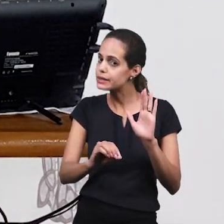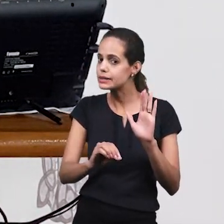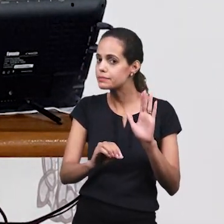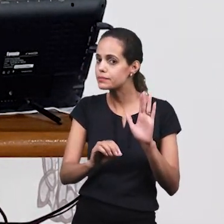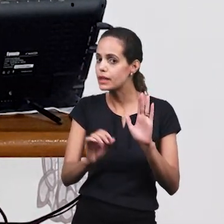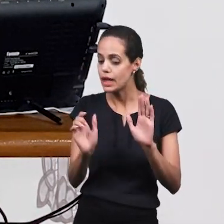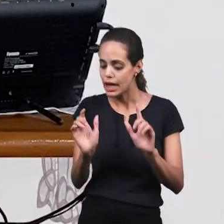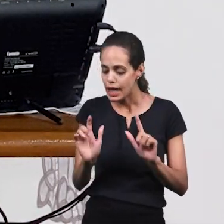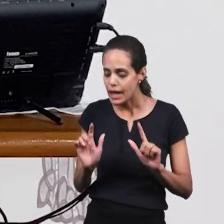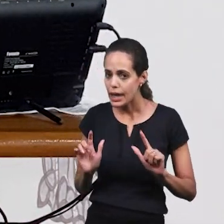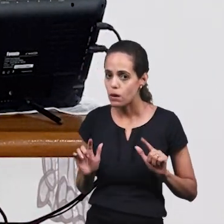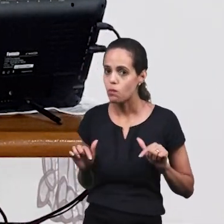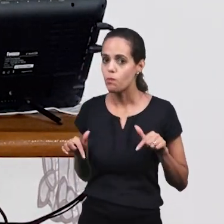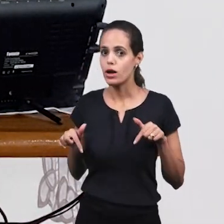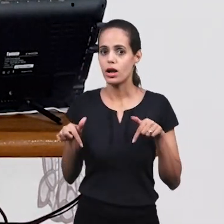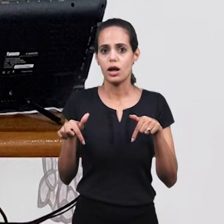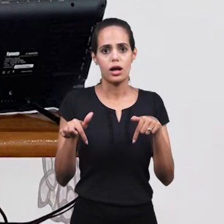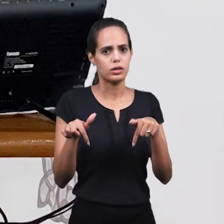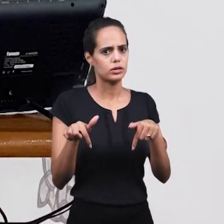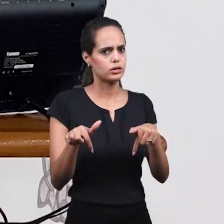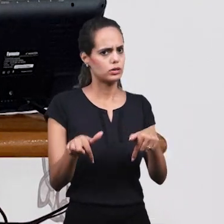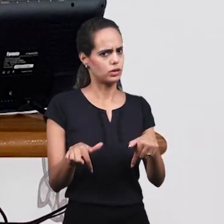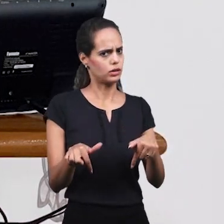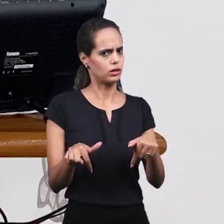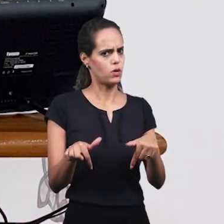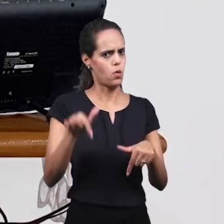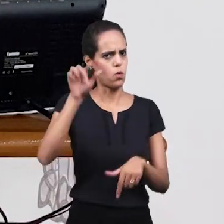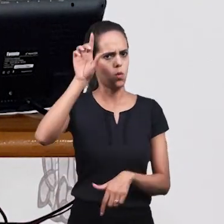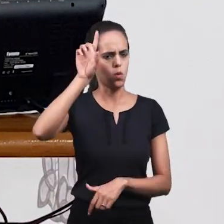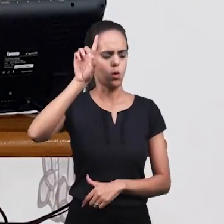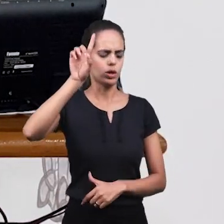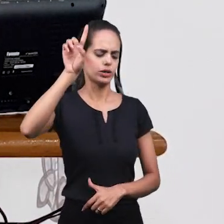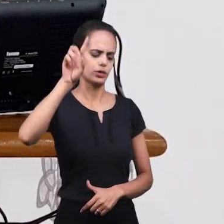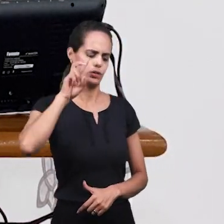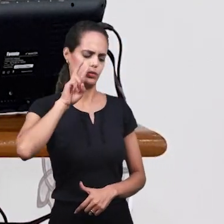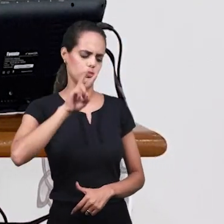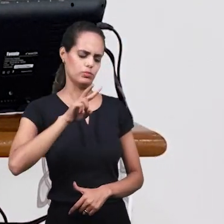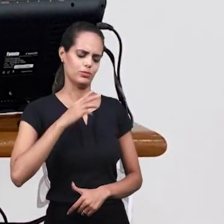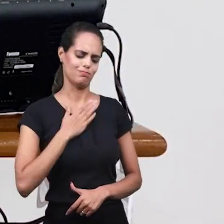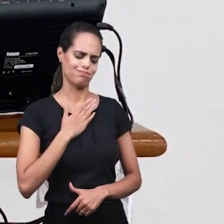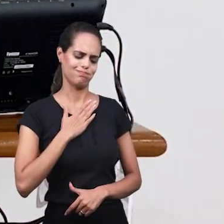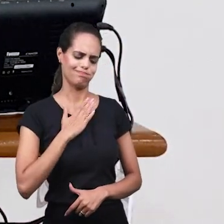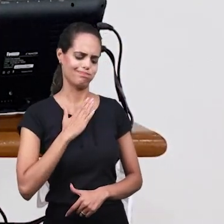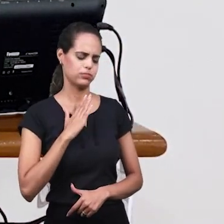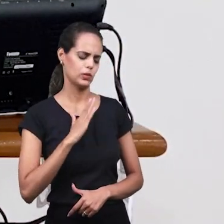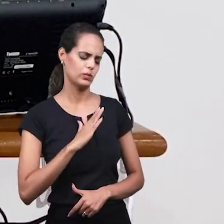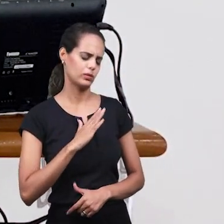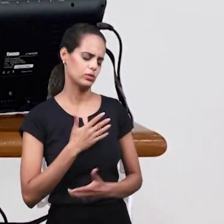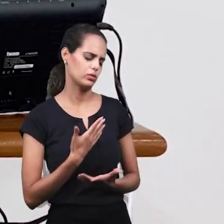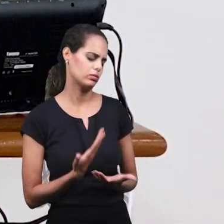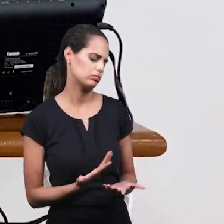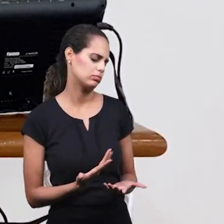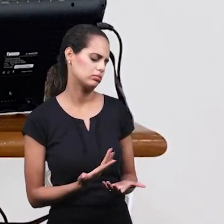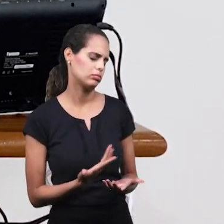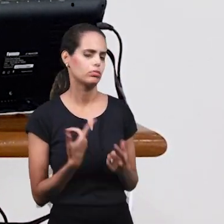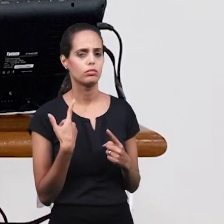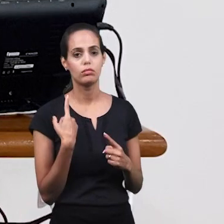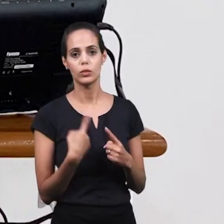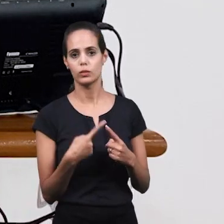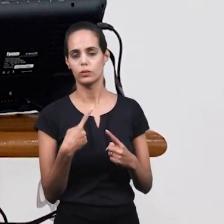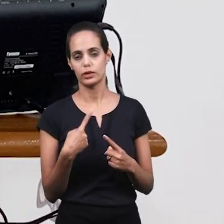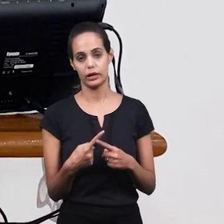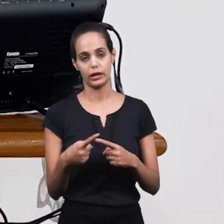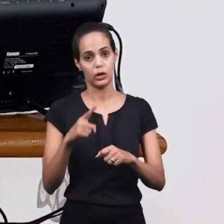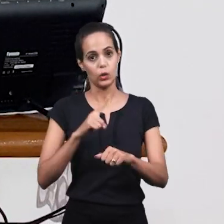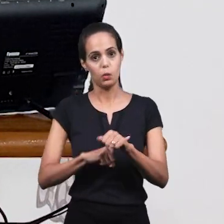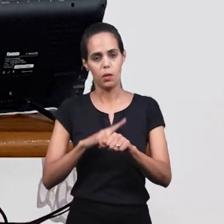agréable aux yeux du Seigneur. Parce qu'à ce moment, quand Israël contemple tout ce scénario, les enfants d'Israël,